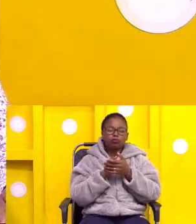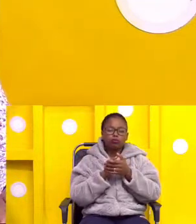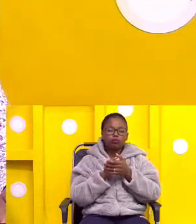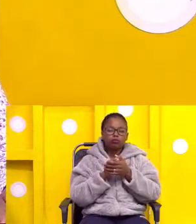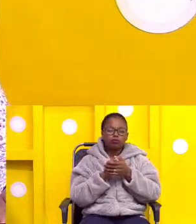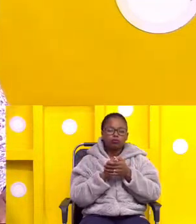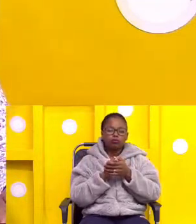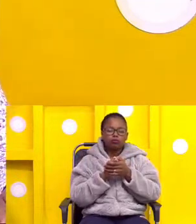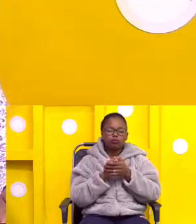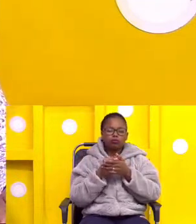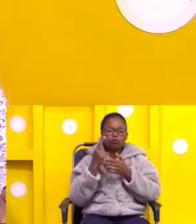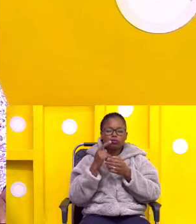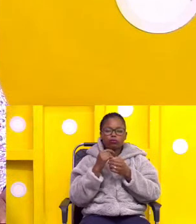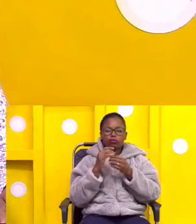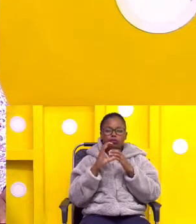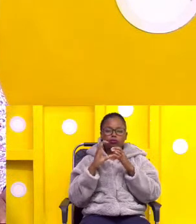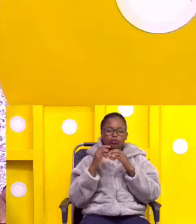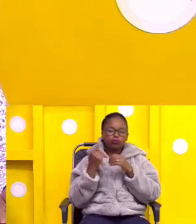umwe turaragia nake ira